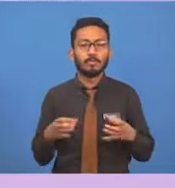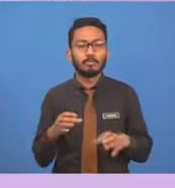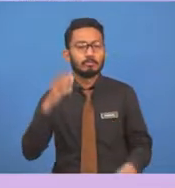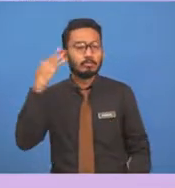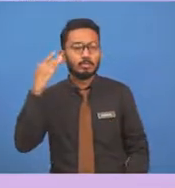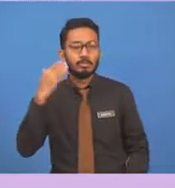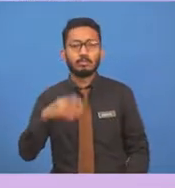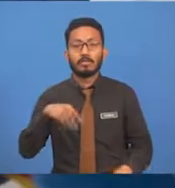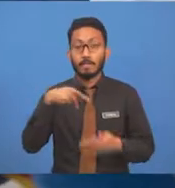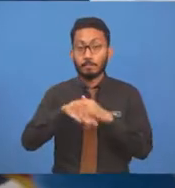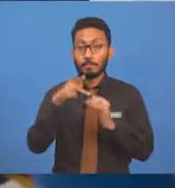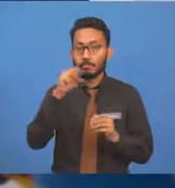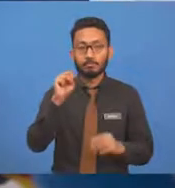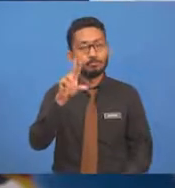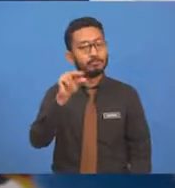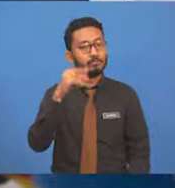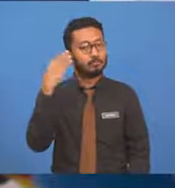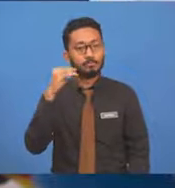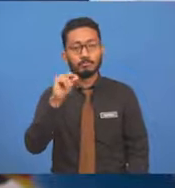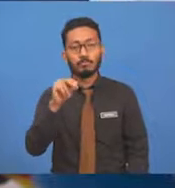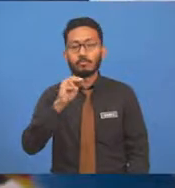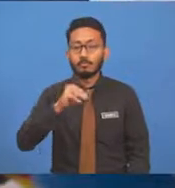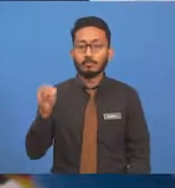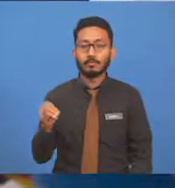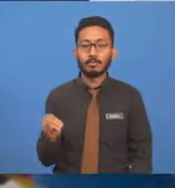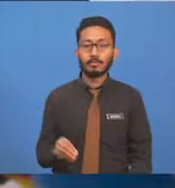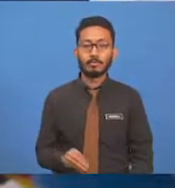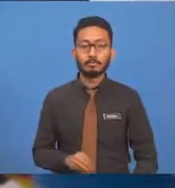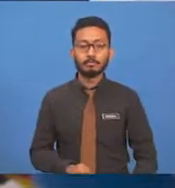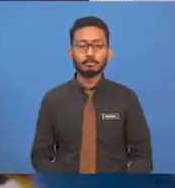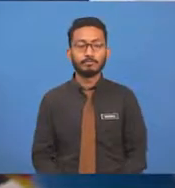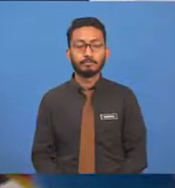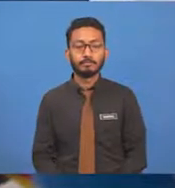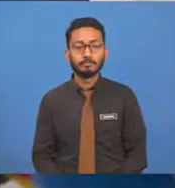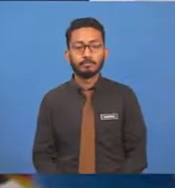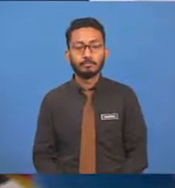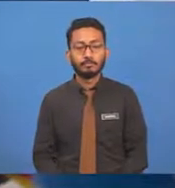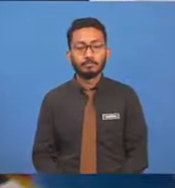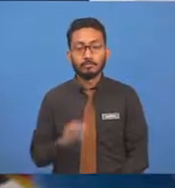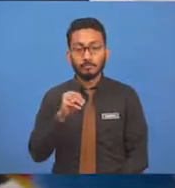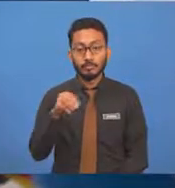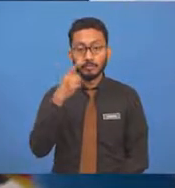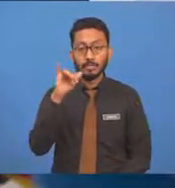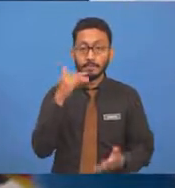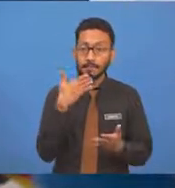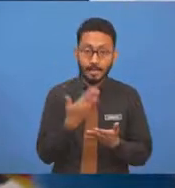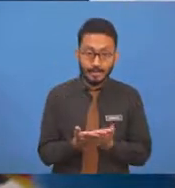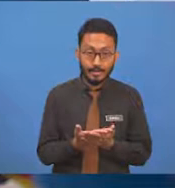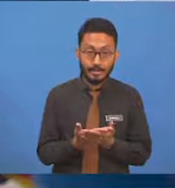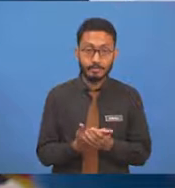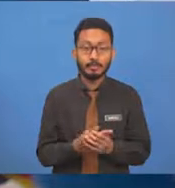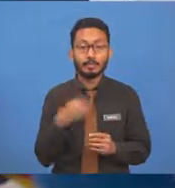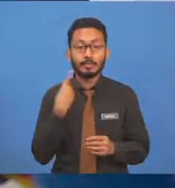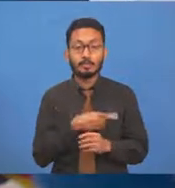perpustakaan. Murid-murid, sebagai seorang murid yang baik, tingkah laku, kita